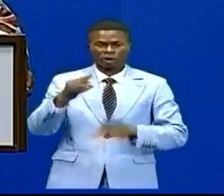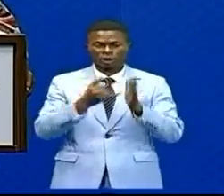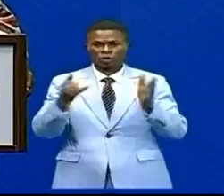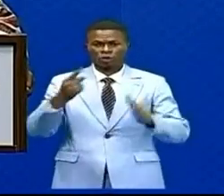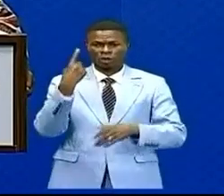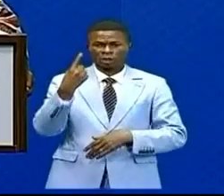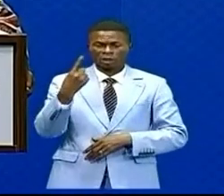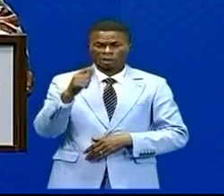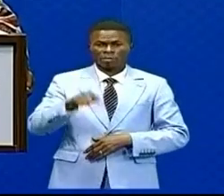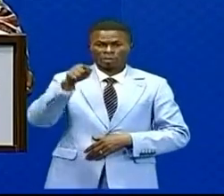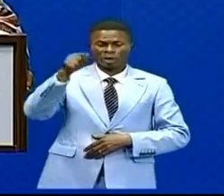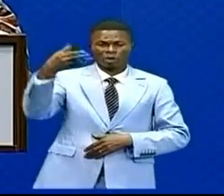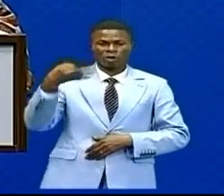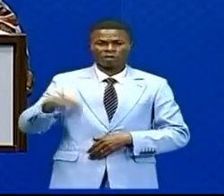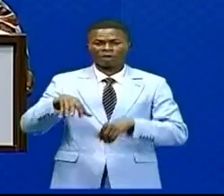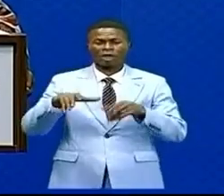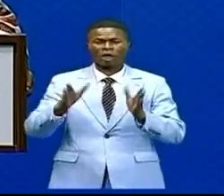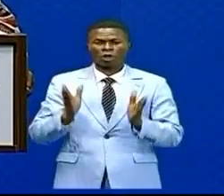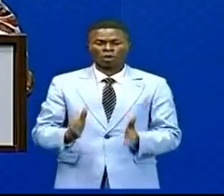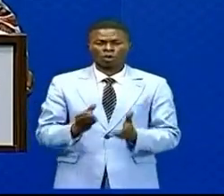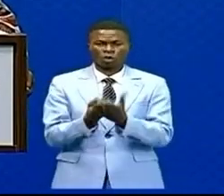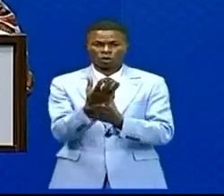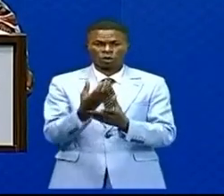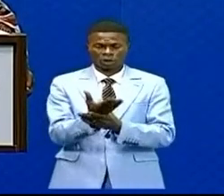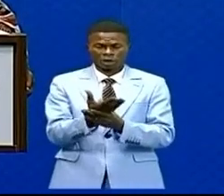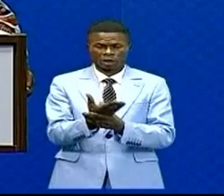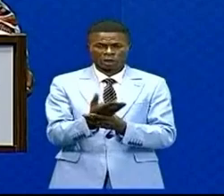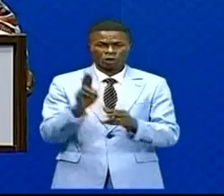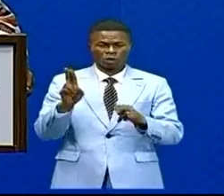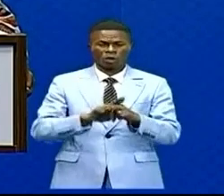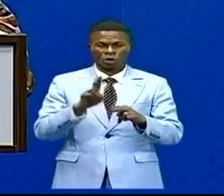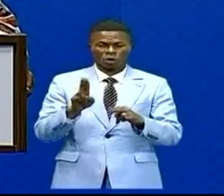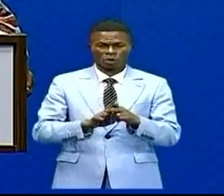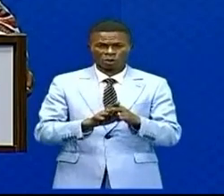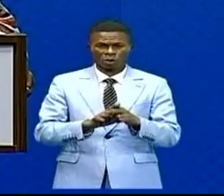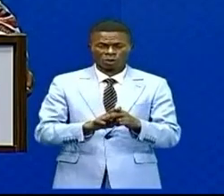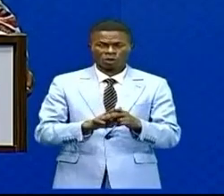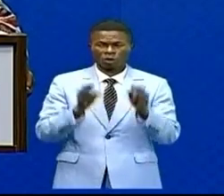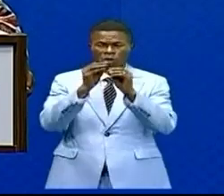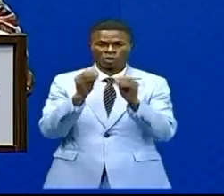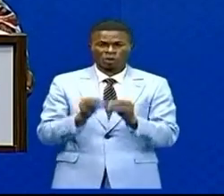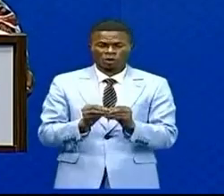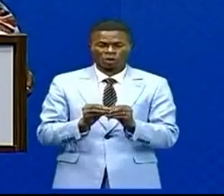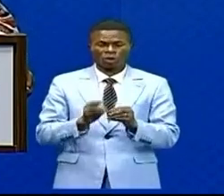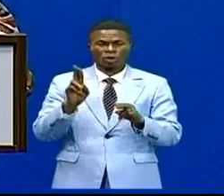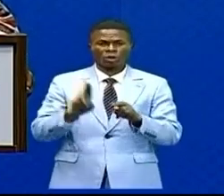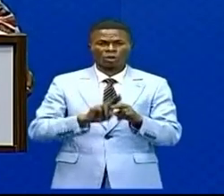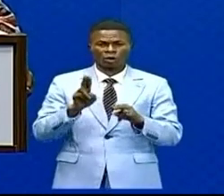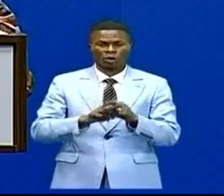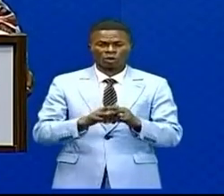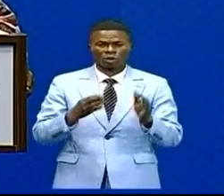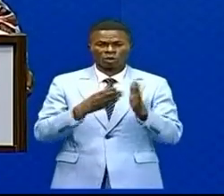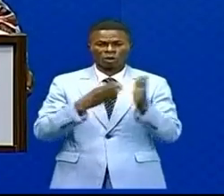16 061 000 000 de francs congolais des dépenses exécutées, soit un taux d'exécution de